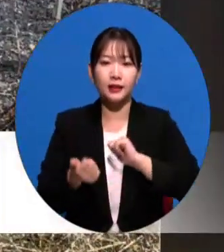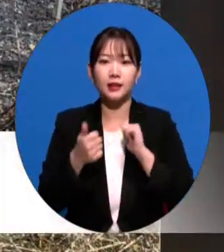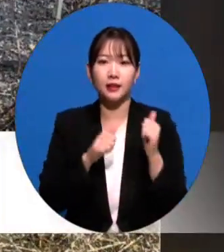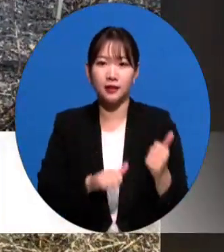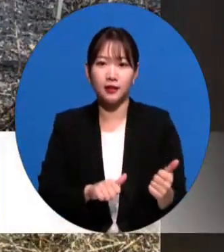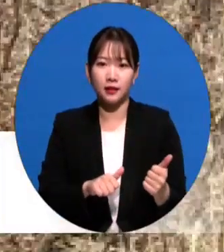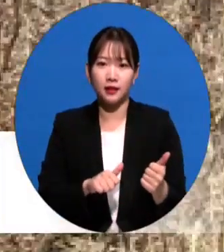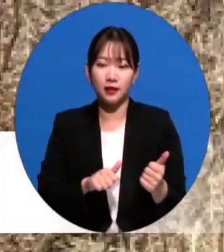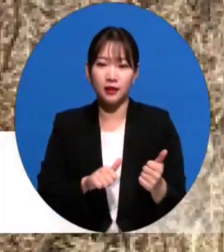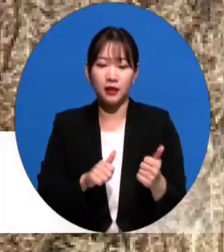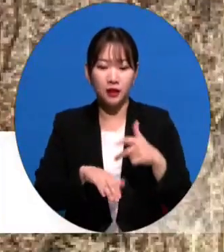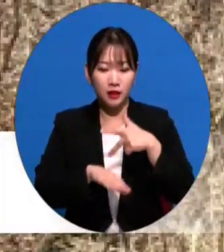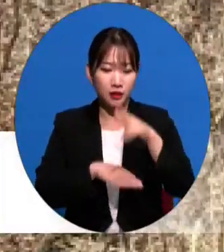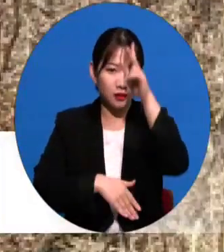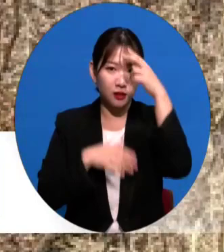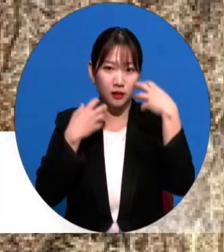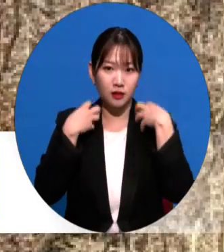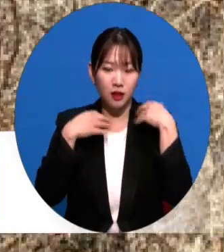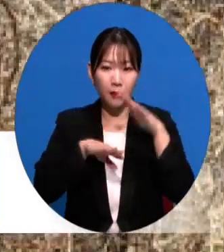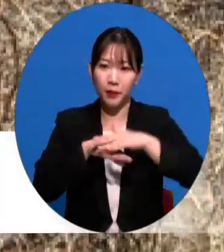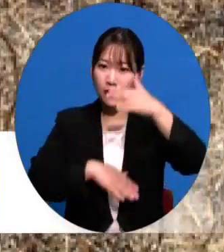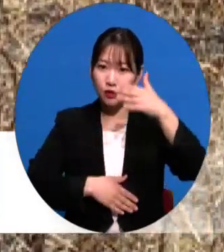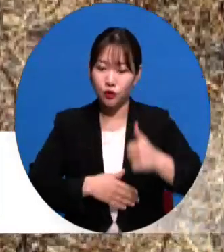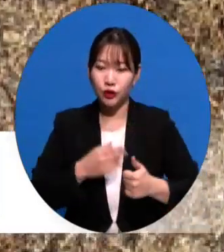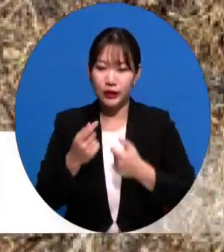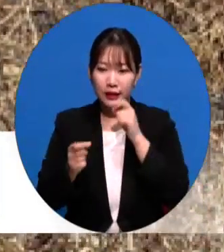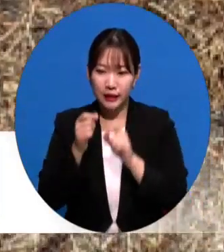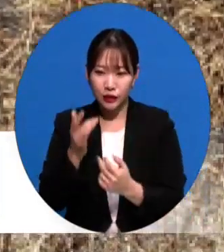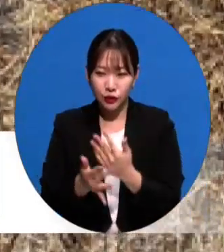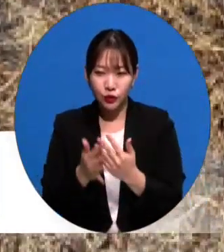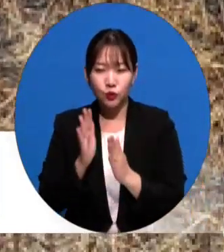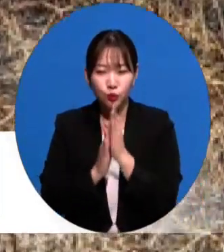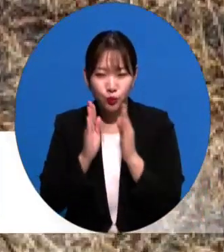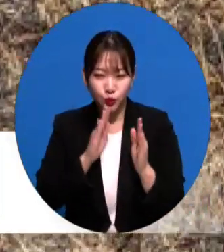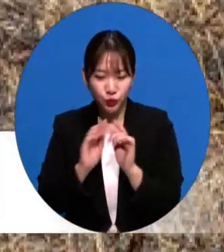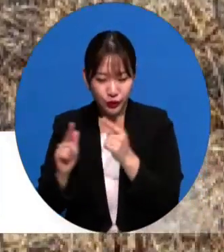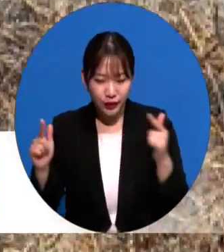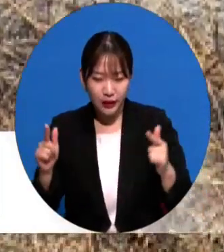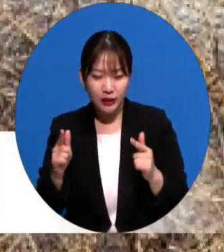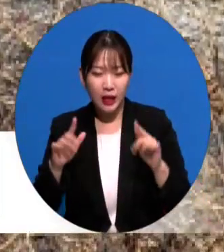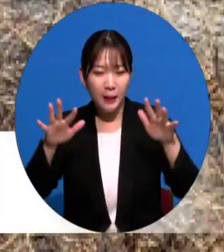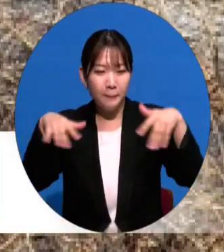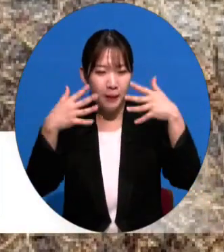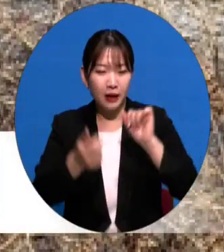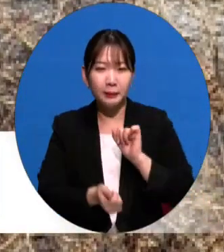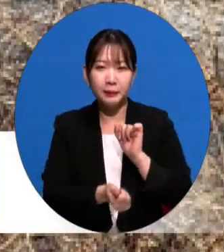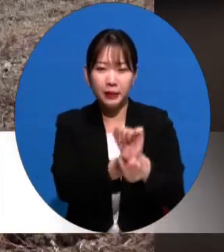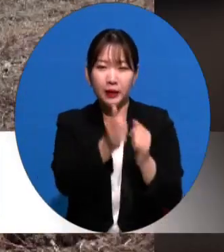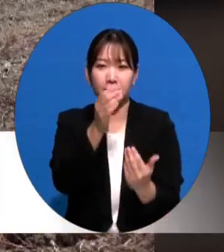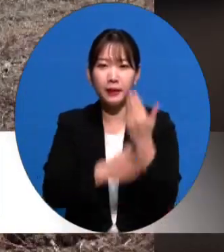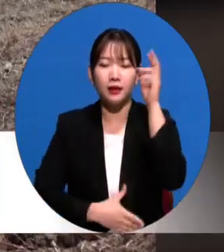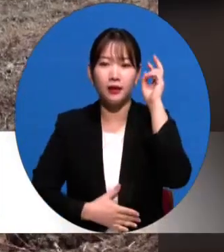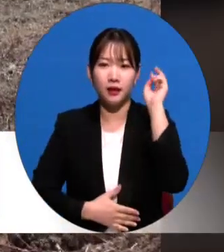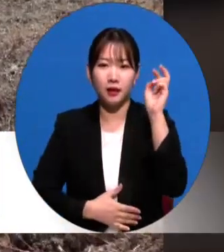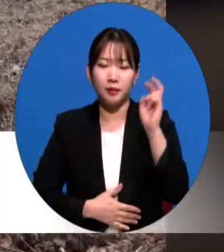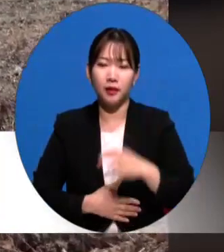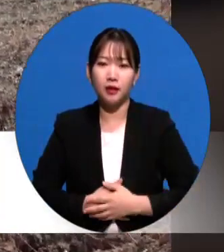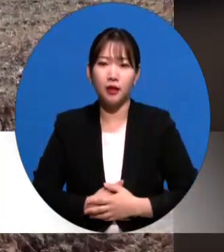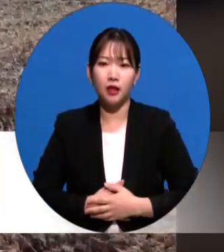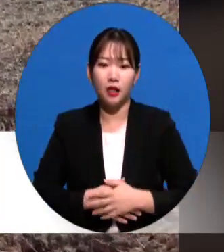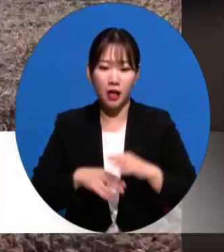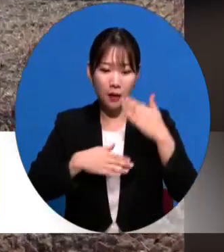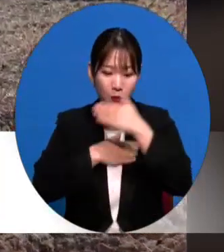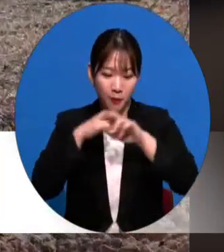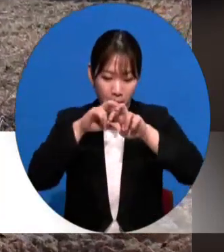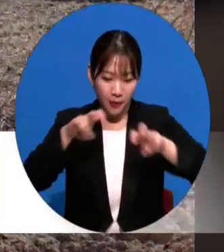숨졌습니다. 진도경찰서는 밭 주인이 태우던 잡풀 불길이 바람을 타고 번져 사고가 난 것으로 보고 부검을